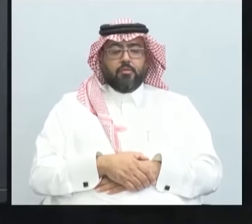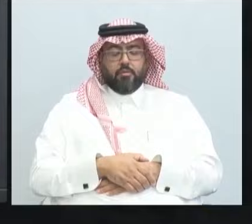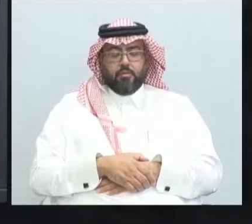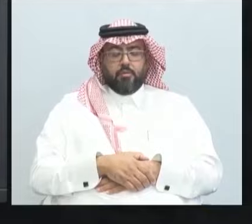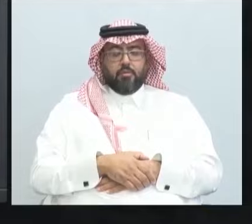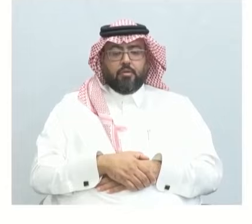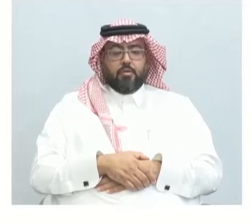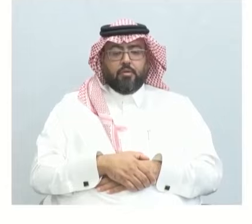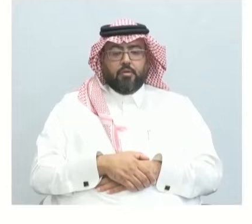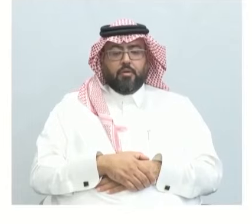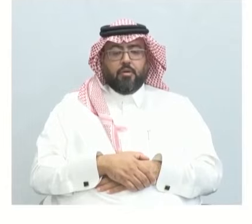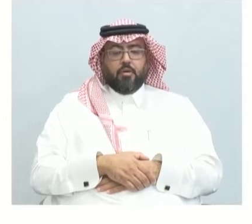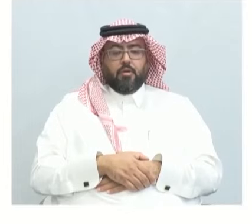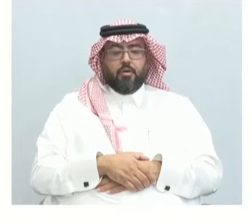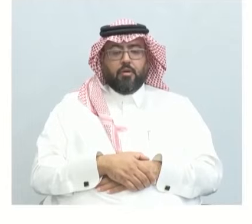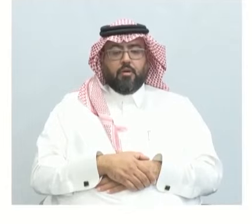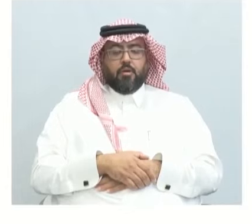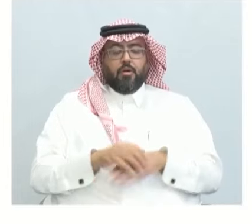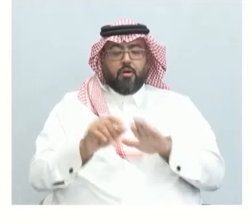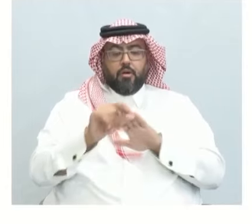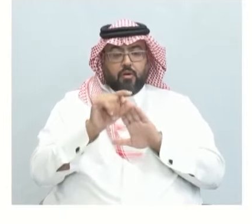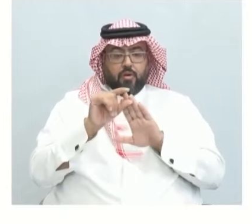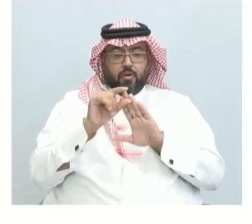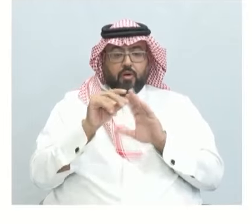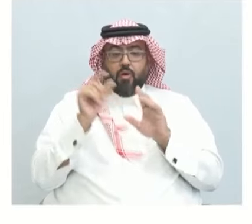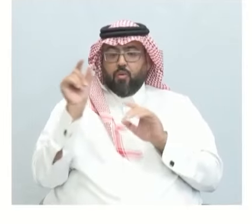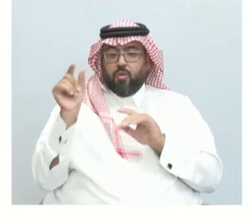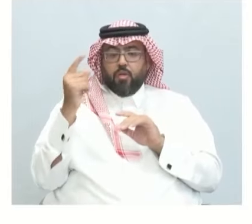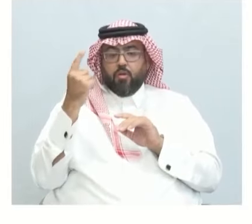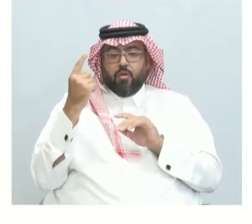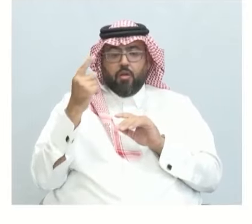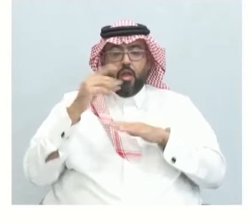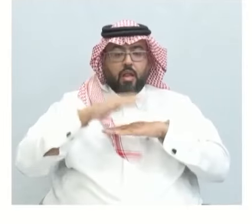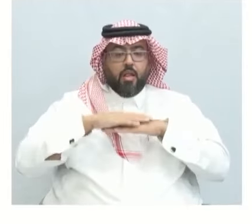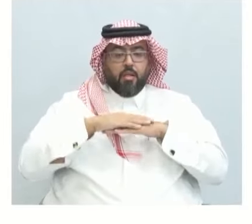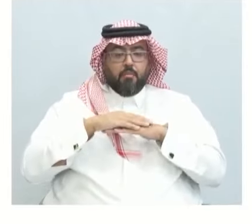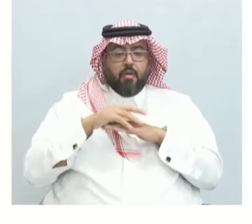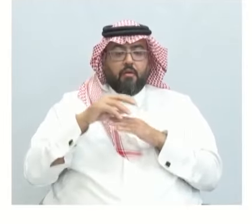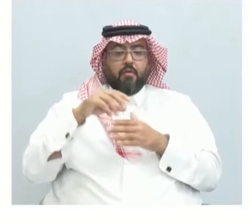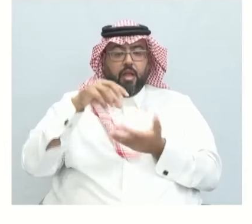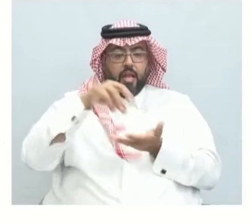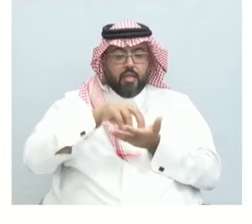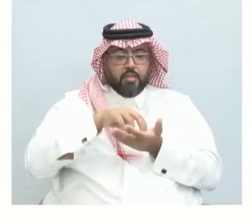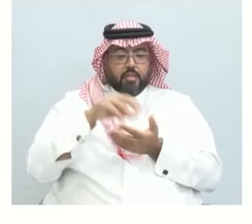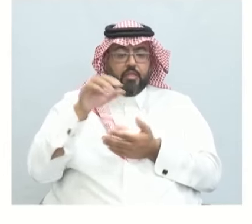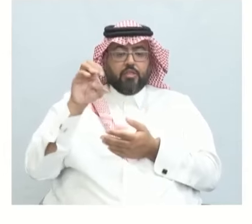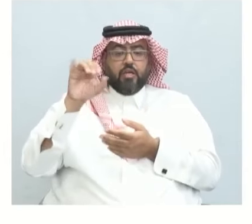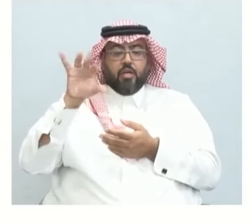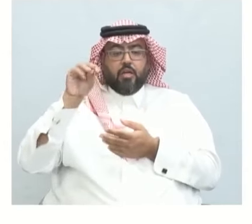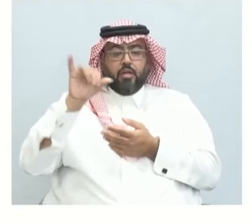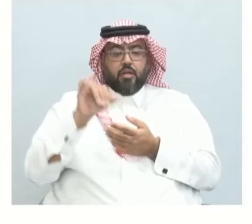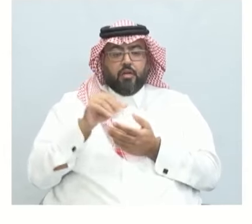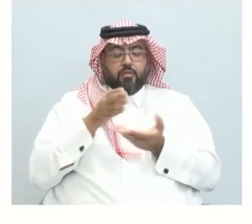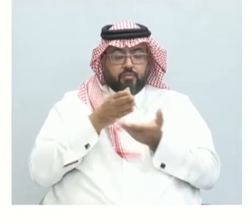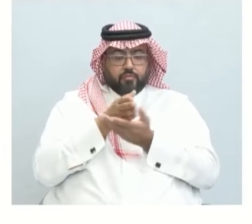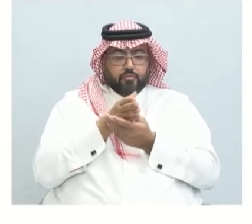في هذه الوحده لنبدا على بركه الله الوحده الاولى الادب في العصر الجاهلي هذا هو رابط الدرس الرقمي بامكانك ايضا